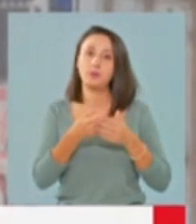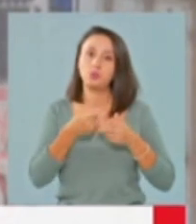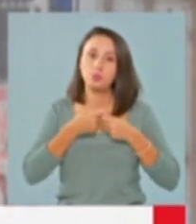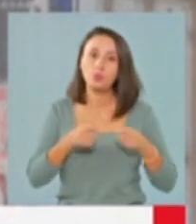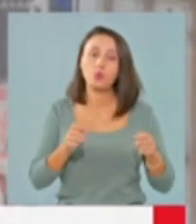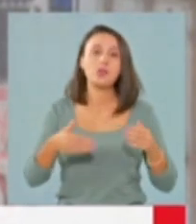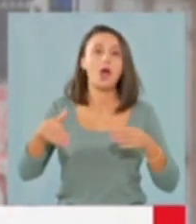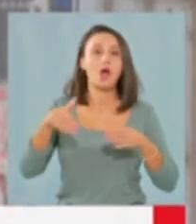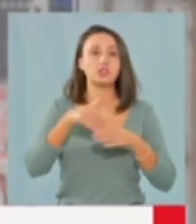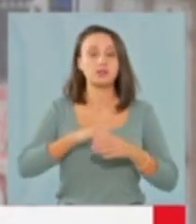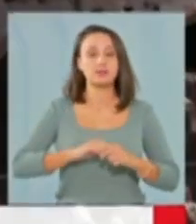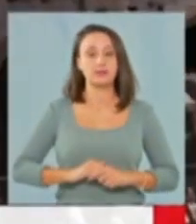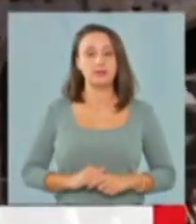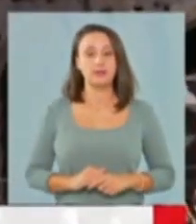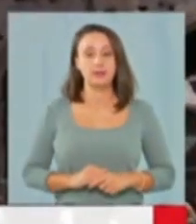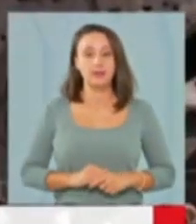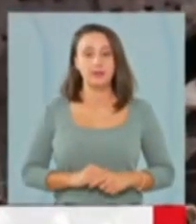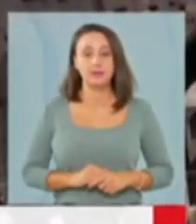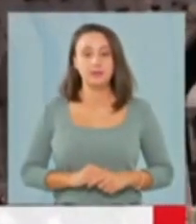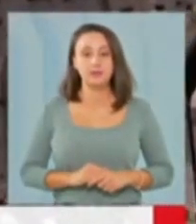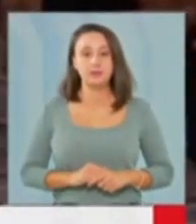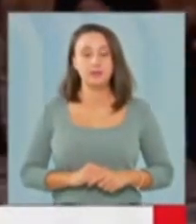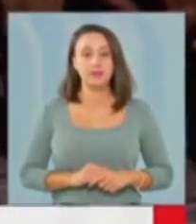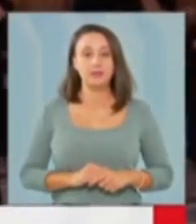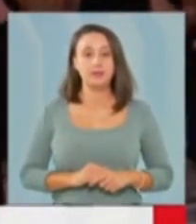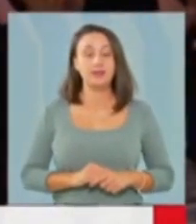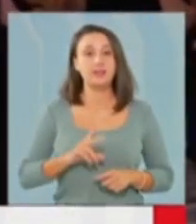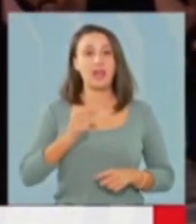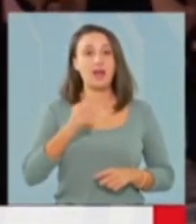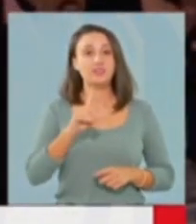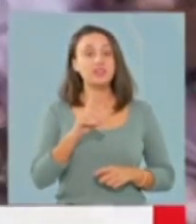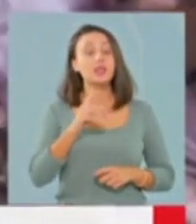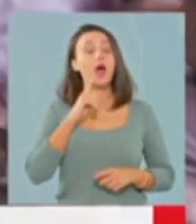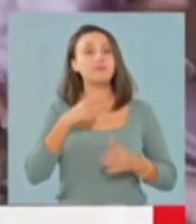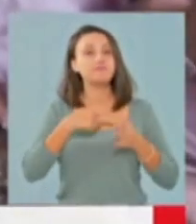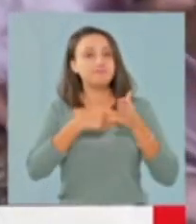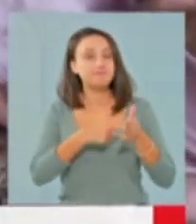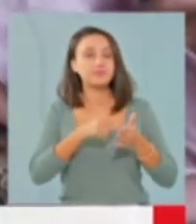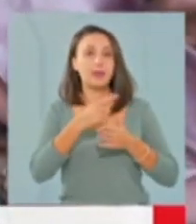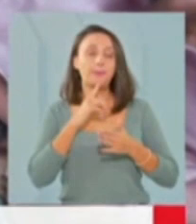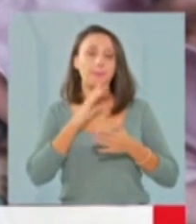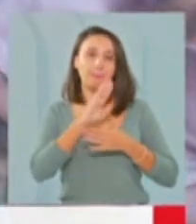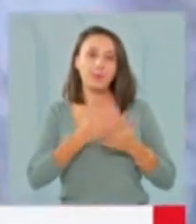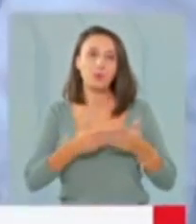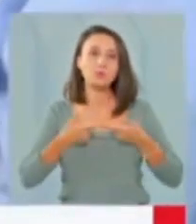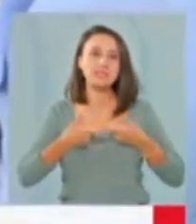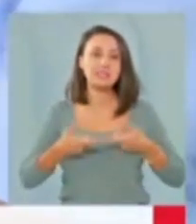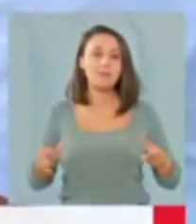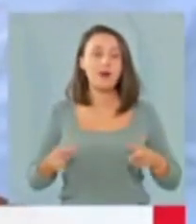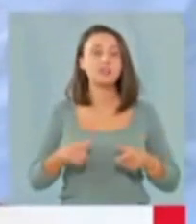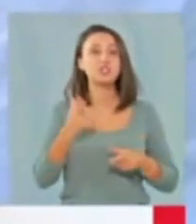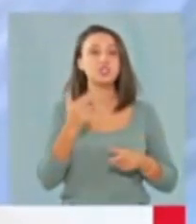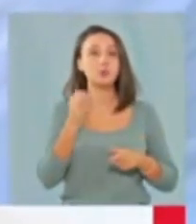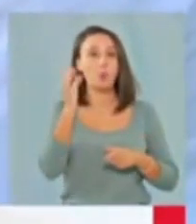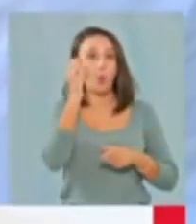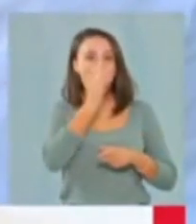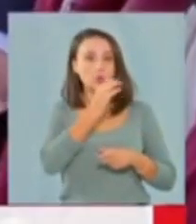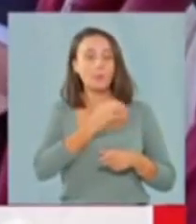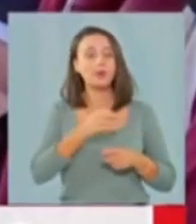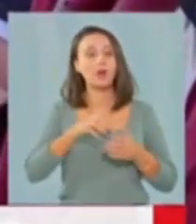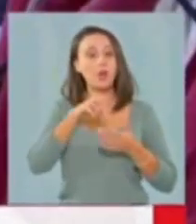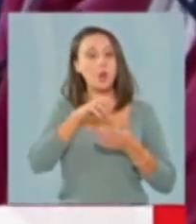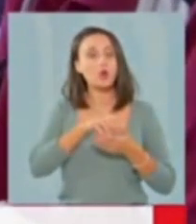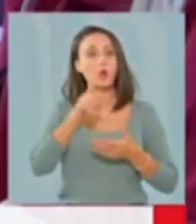toți angajații David degeaba Ne ta fișat meniuri separate în vigoare din 15 octombrie în